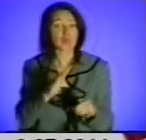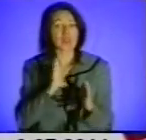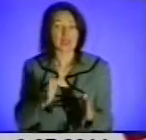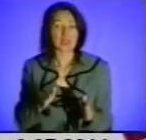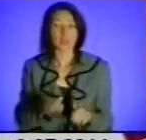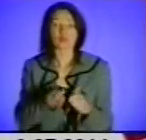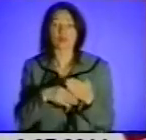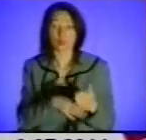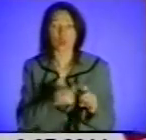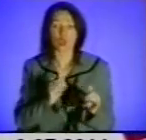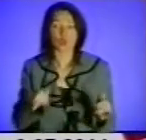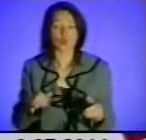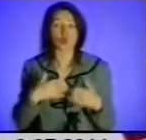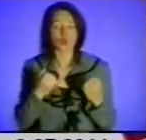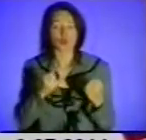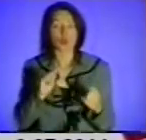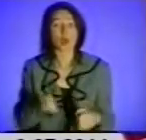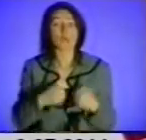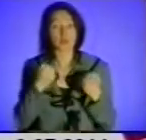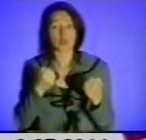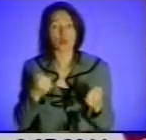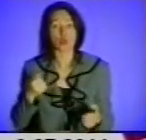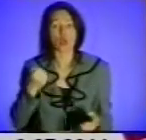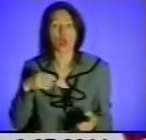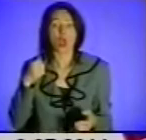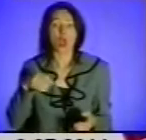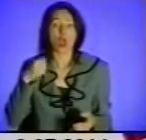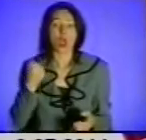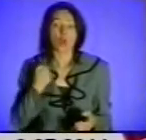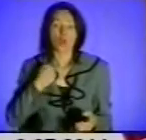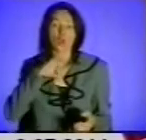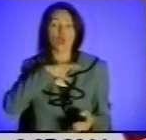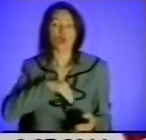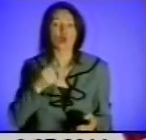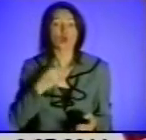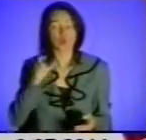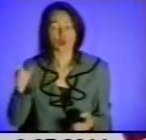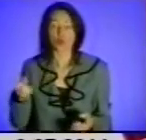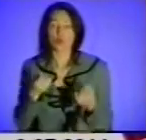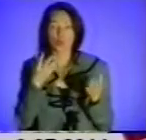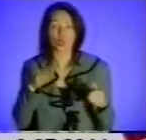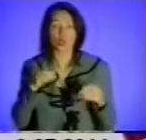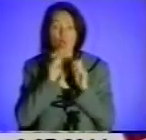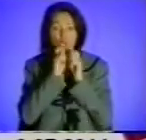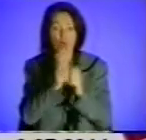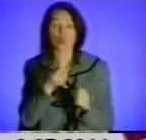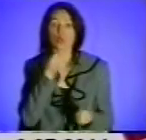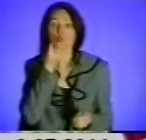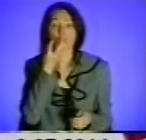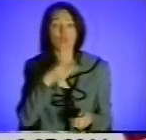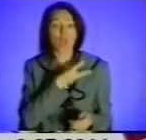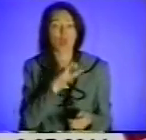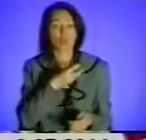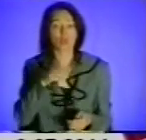розвитку спорту, а й підтримують бойовий дух військових і просто дарують позитивні емоції. Бійці дійсно